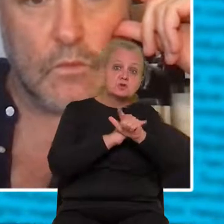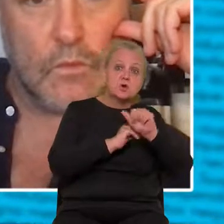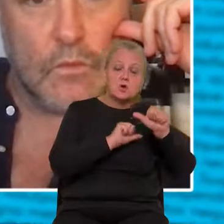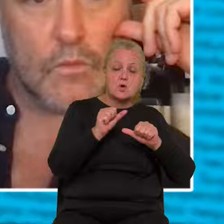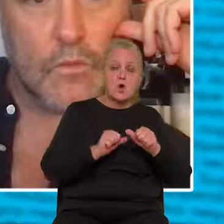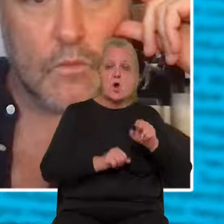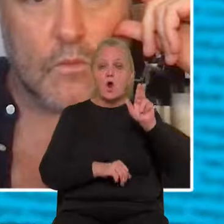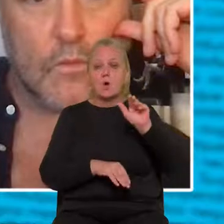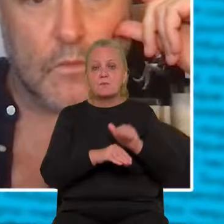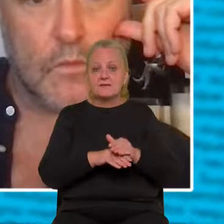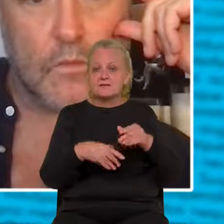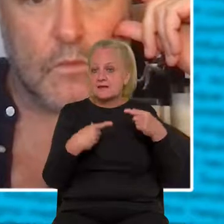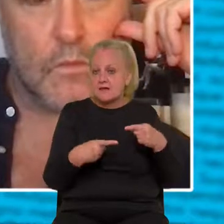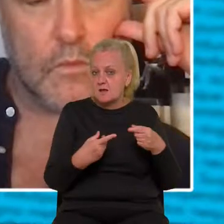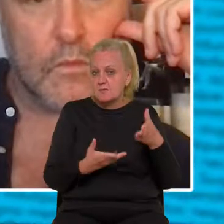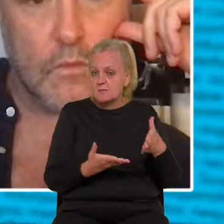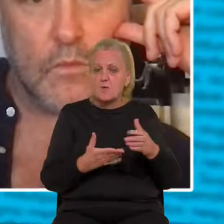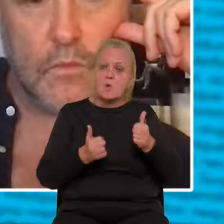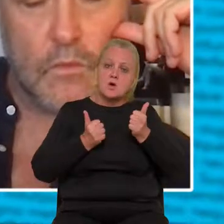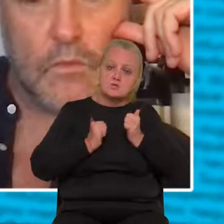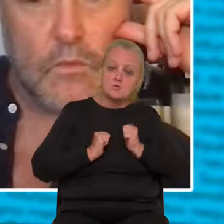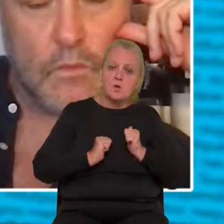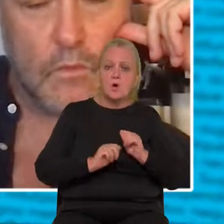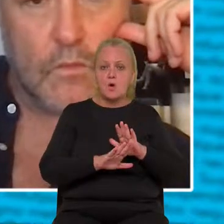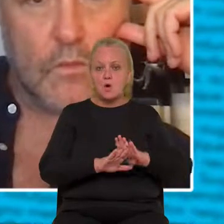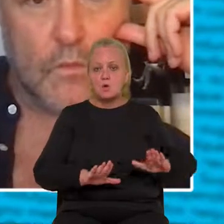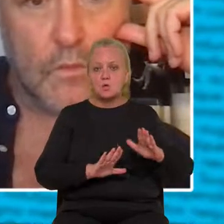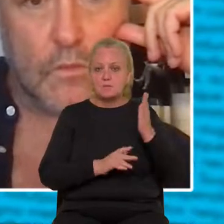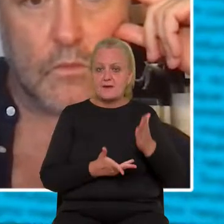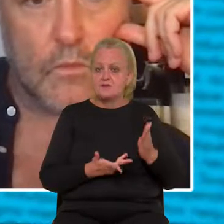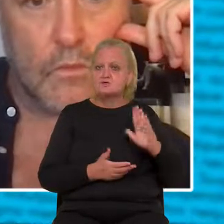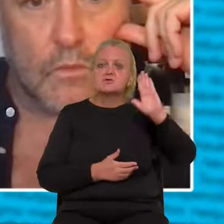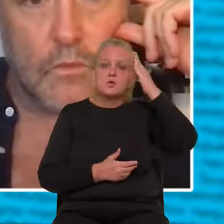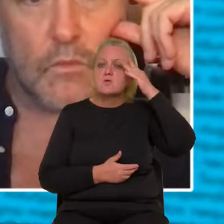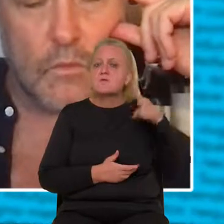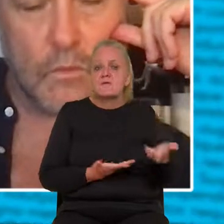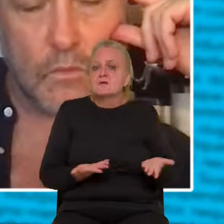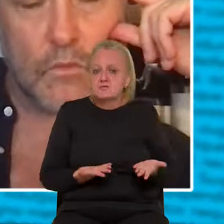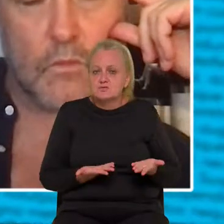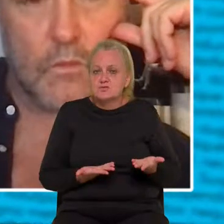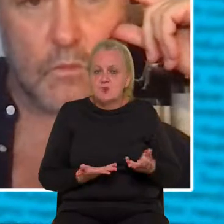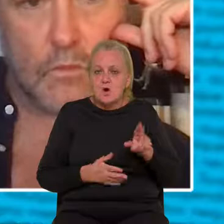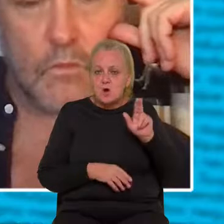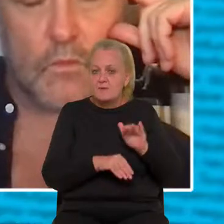że tutaj skończy się coś pokojem, prawda? Zastanawiam się, czy ta historia